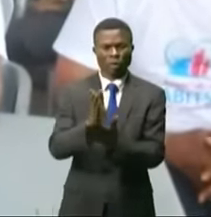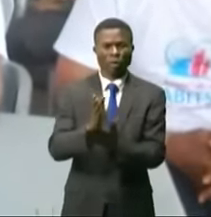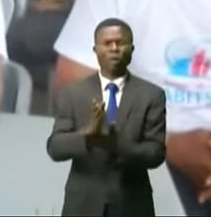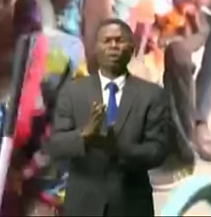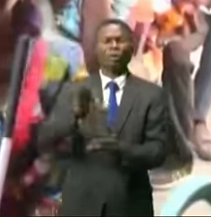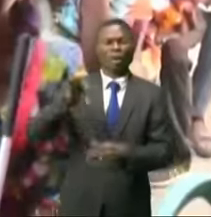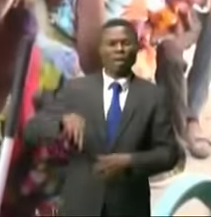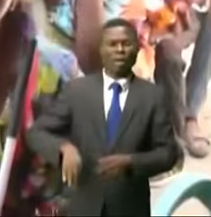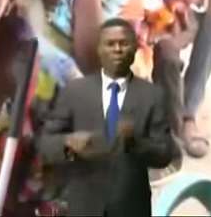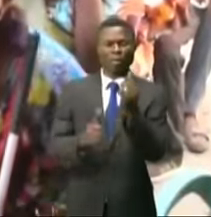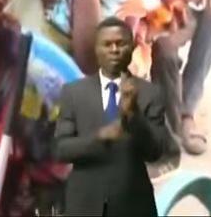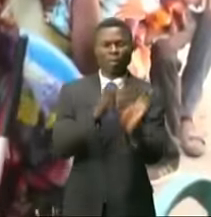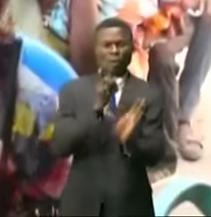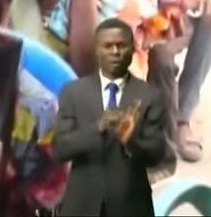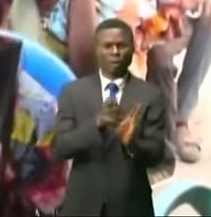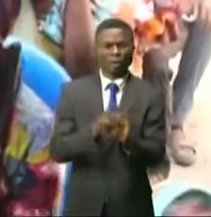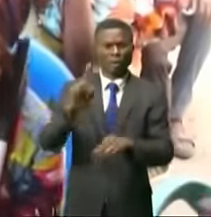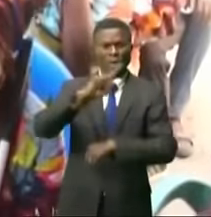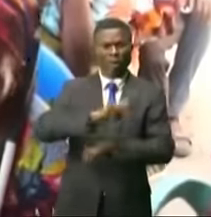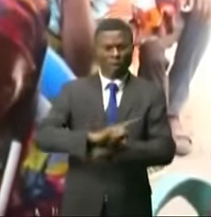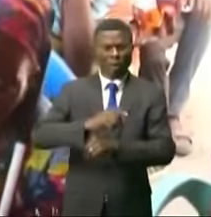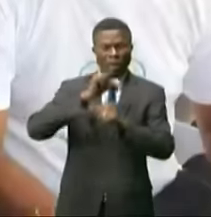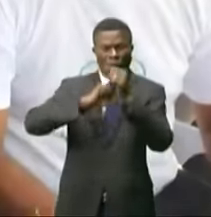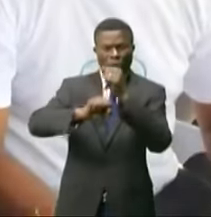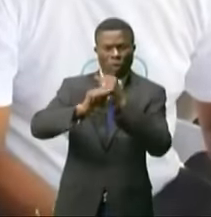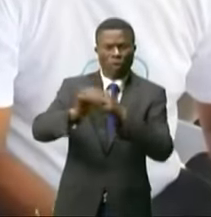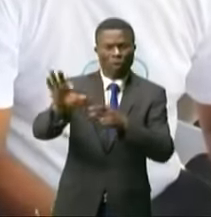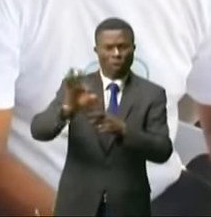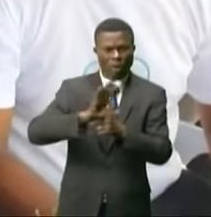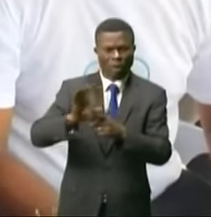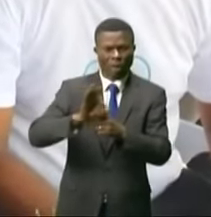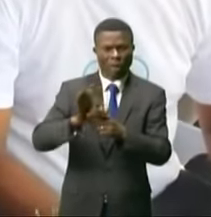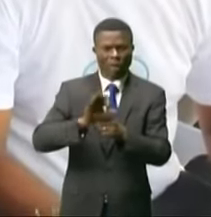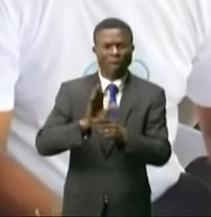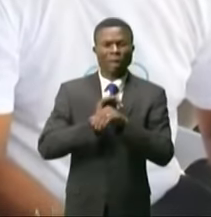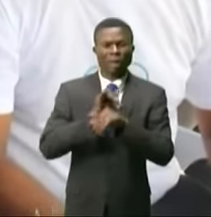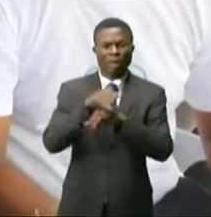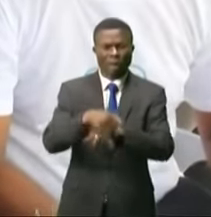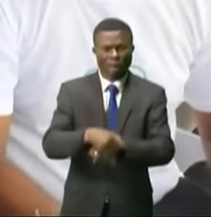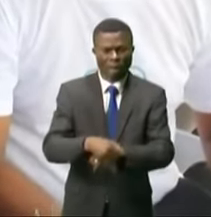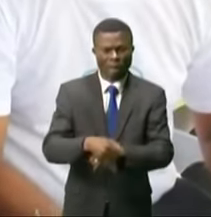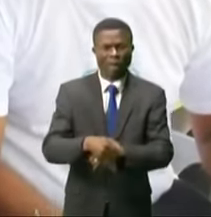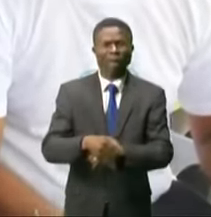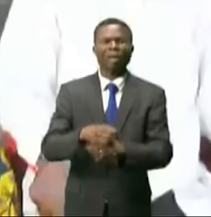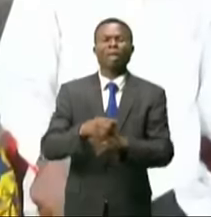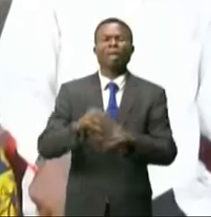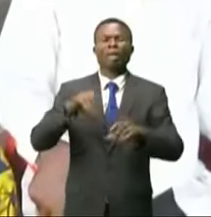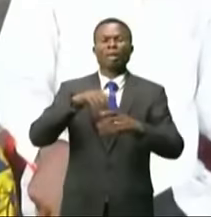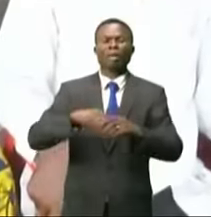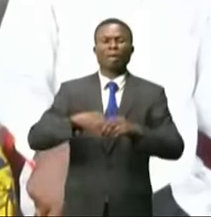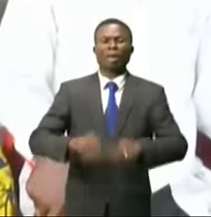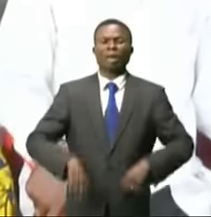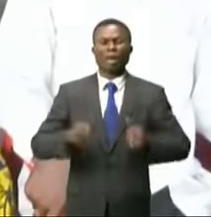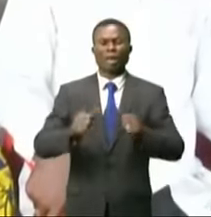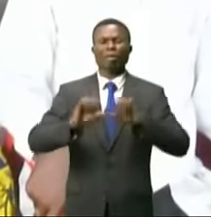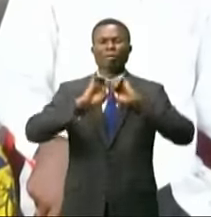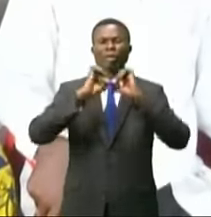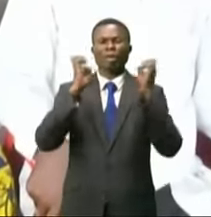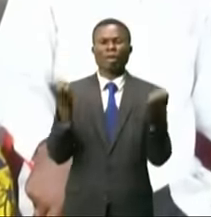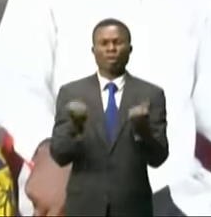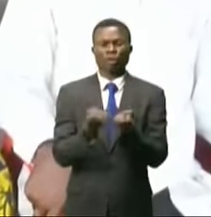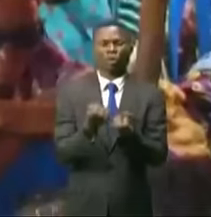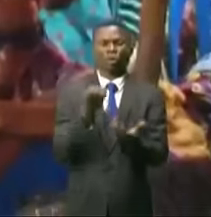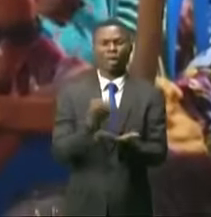a organisé une journée de sensibilisation sur l'intégration et l'accès à la vie économique, sociale et politique de cette catégorie